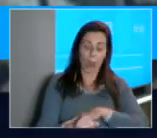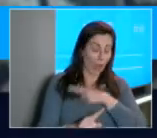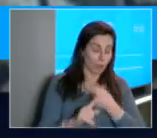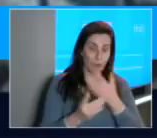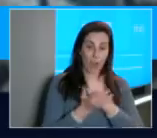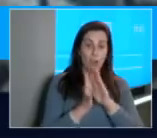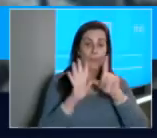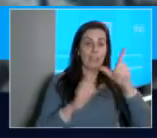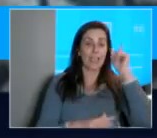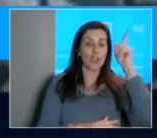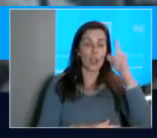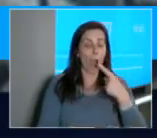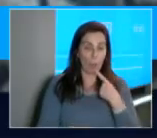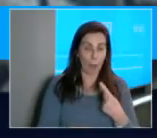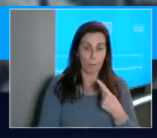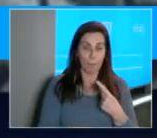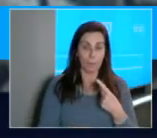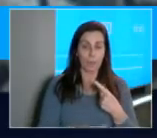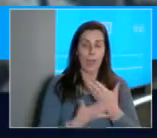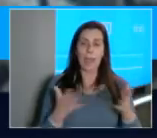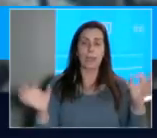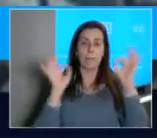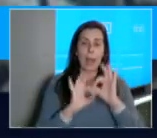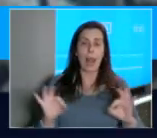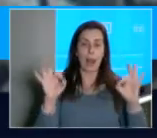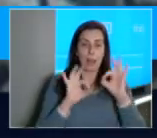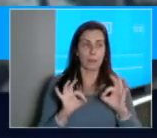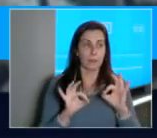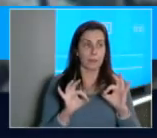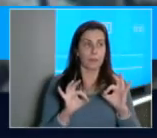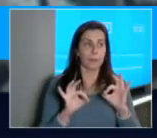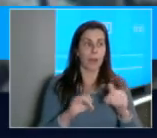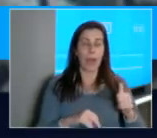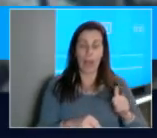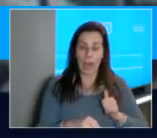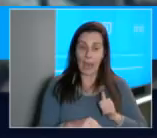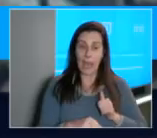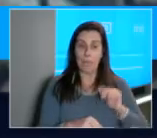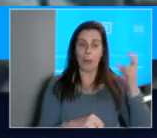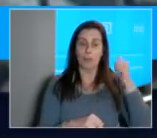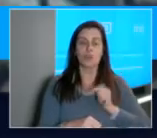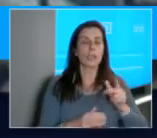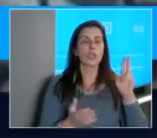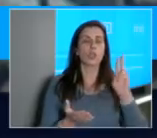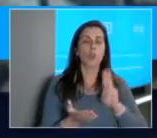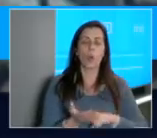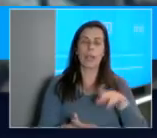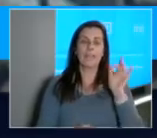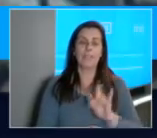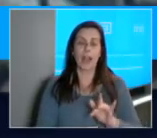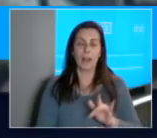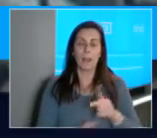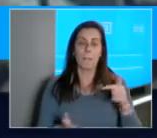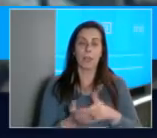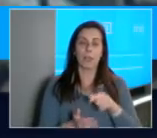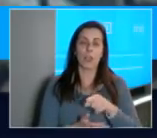כבר 17 שנה, הטענה הייתה שאין בכלל לחיילים, למילואימניקים, איזושהי זכות בכלל לתביעה,